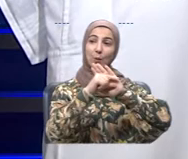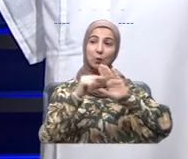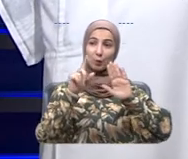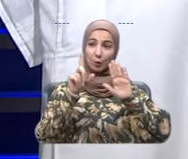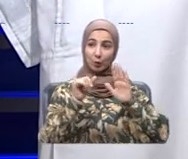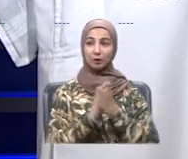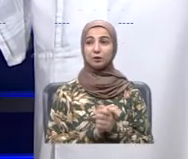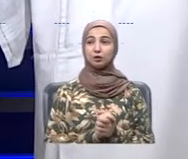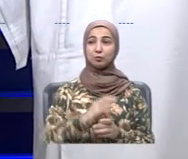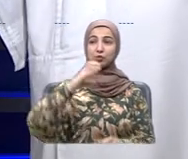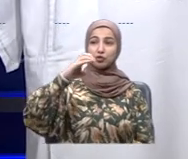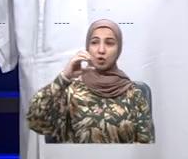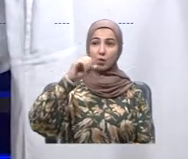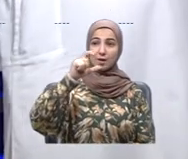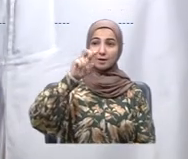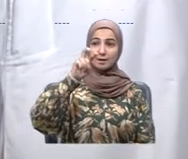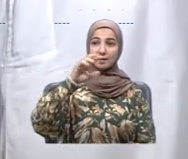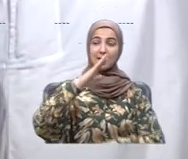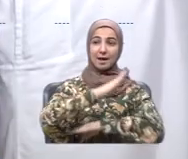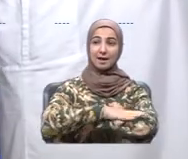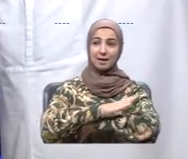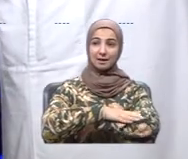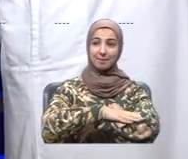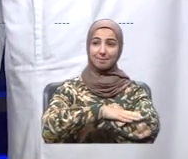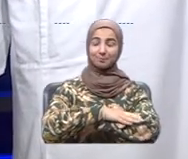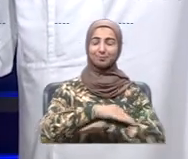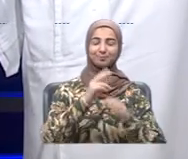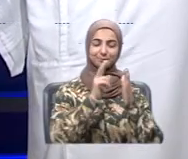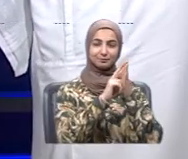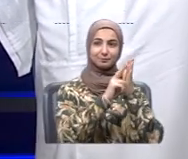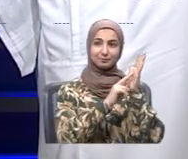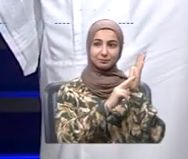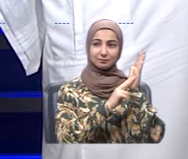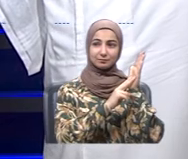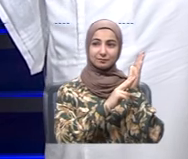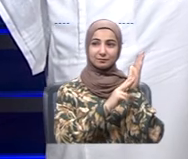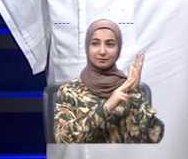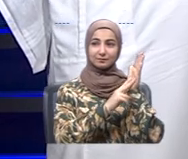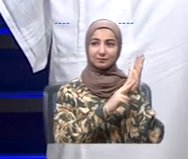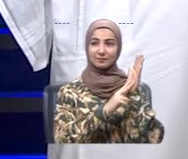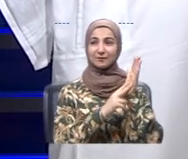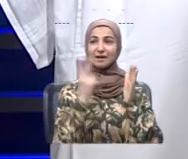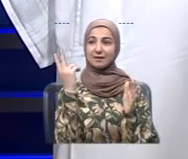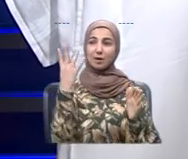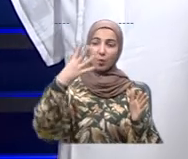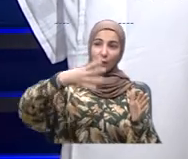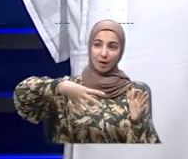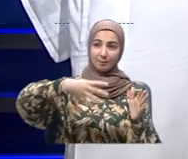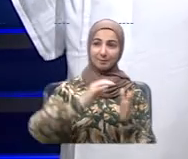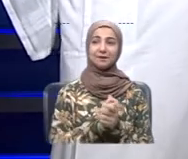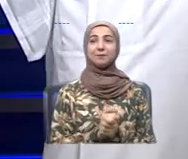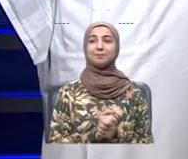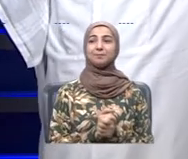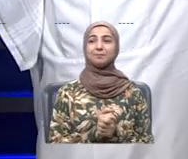جودة الأدب ومصير المطالعة عزيز الطالب الوارد بالصفحة 42 من كتاب الطالب، حدد